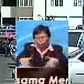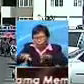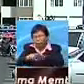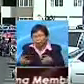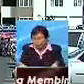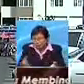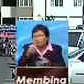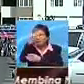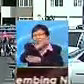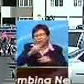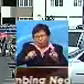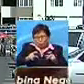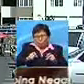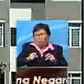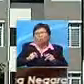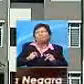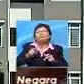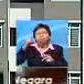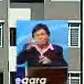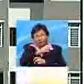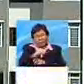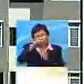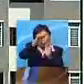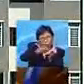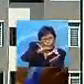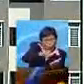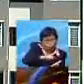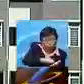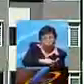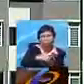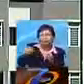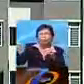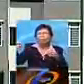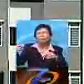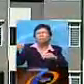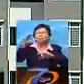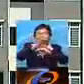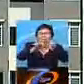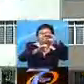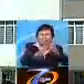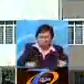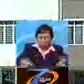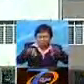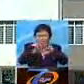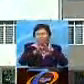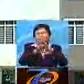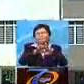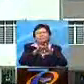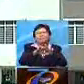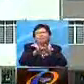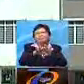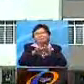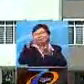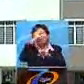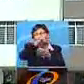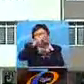setempat, kerajaan dan swasta diambil kira selain mengurangkan isu pertembungan kepentingan antara kerajaan pusat dan negeri.